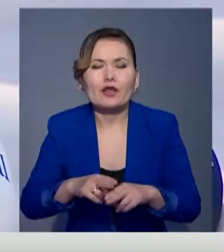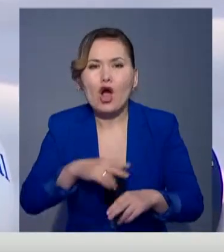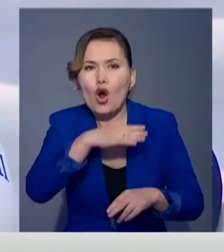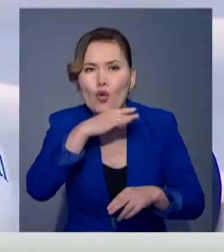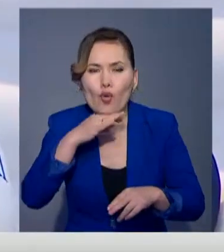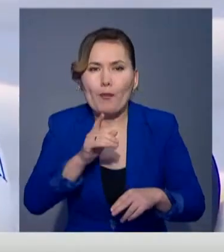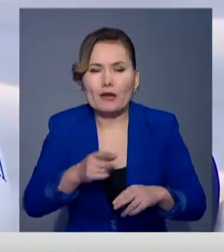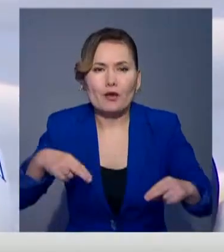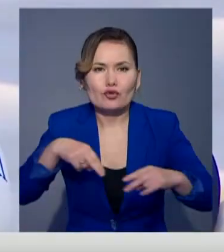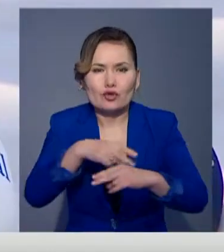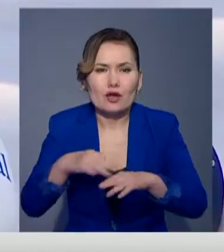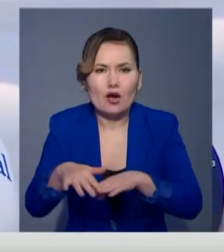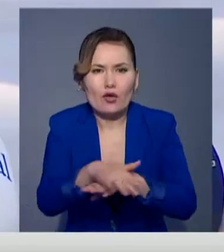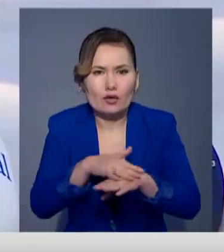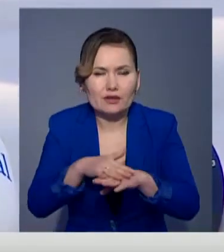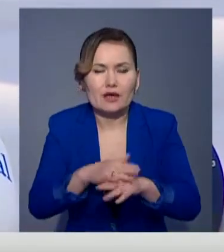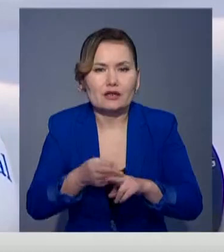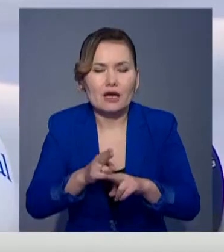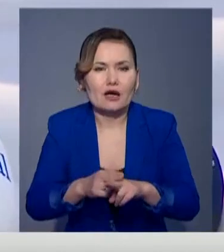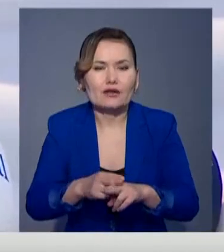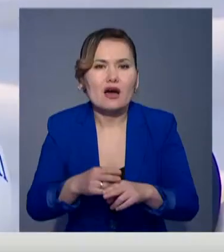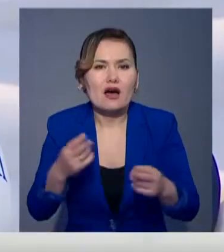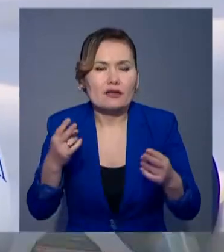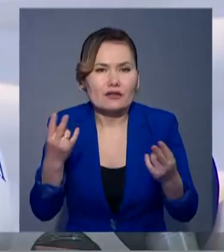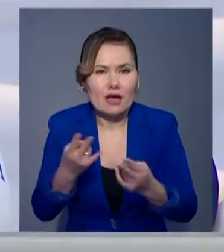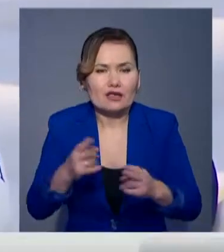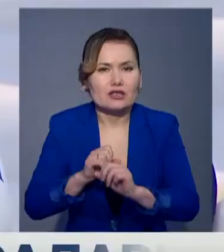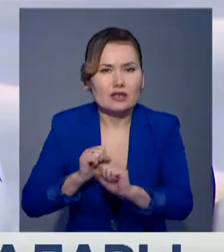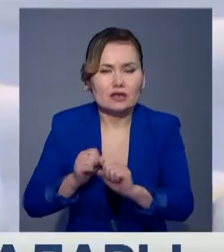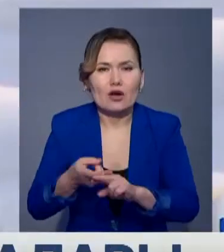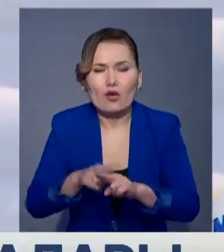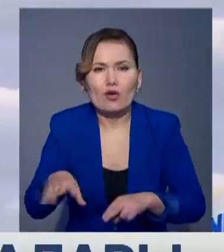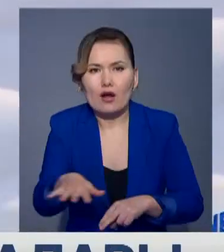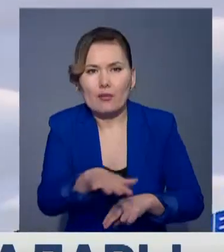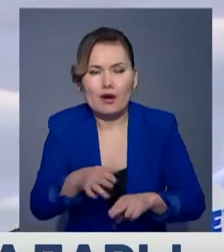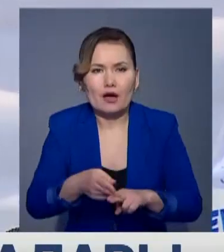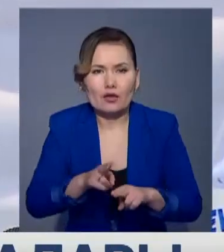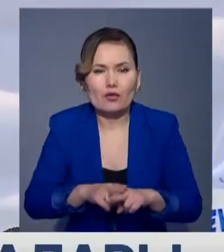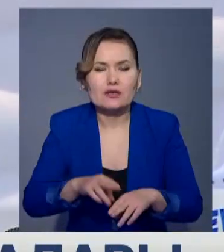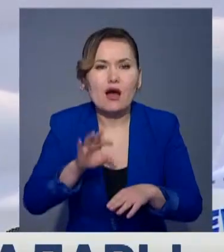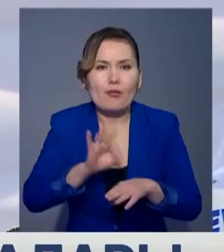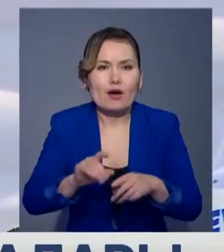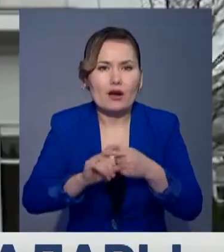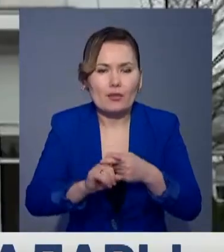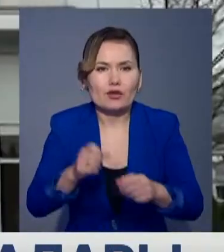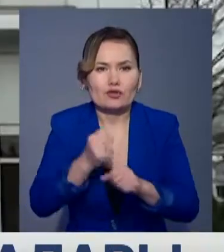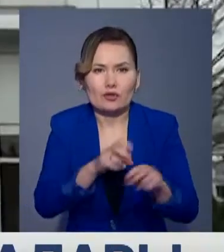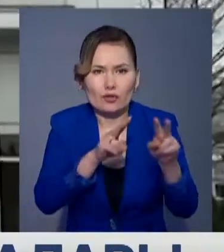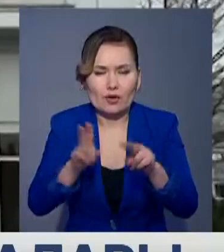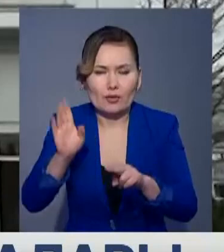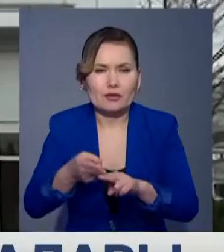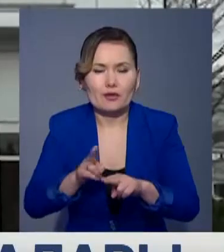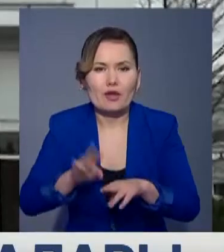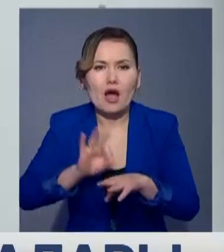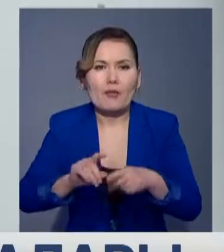гигиена ережелерін сақтауға кеңес береміз. Кейбір бұқаралық шараларды ұйымдастырушылардың өздері кейінге қалдырды. Бұл дұрыс шешім. İran'da